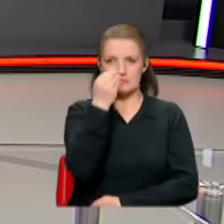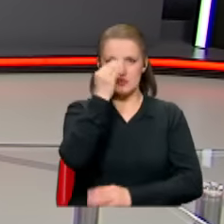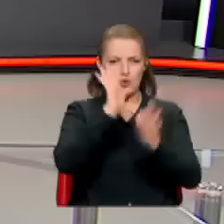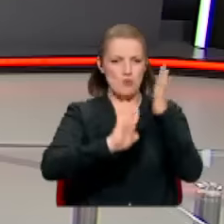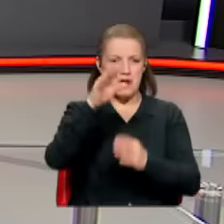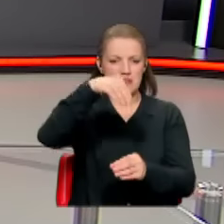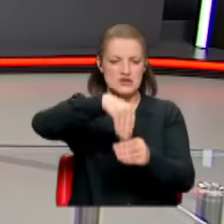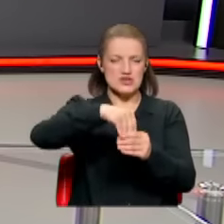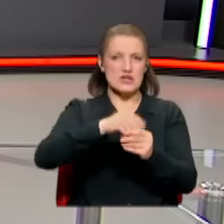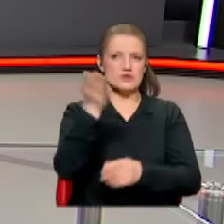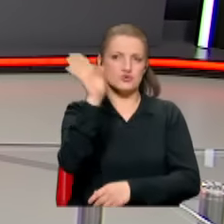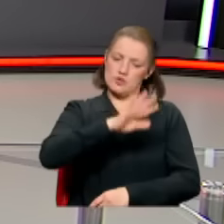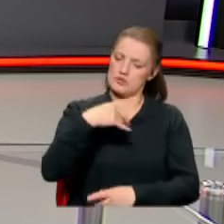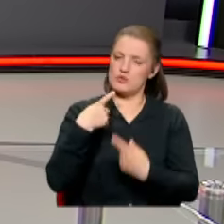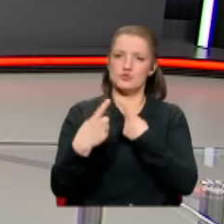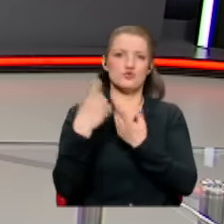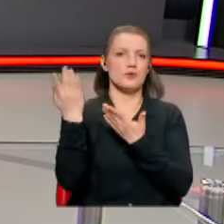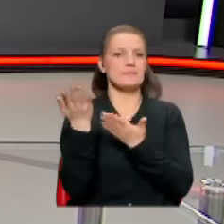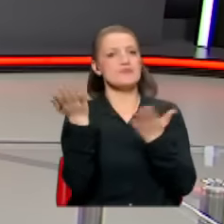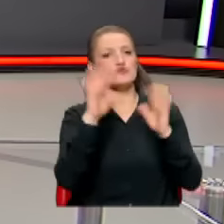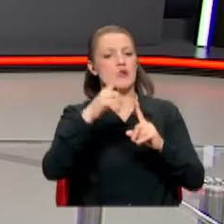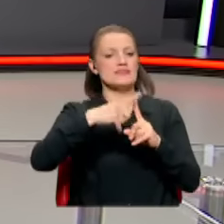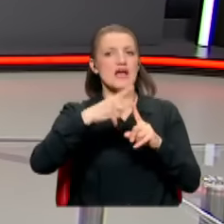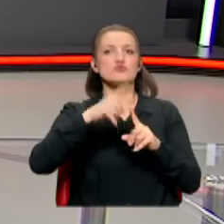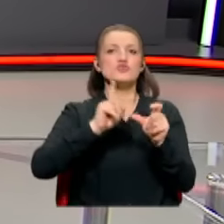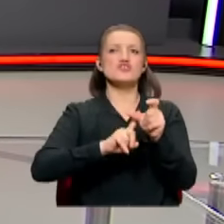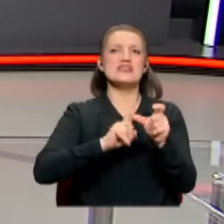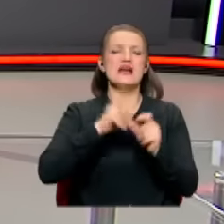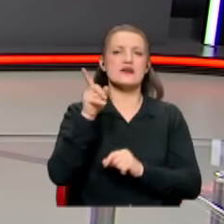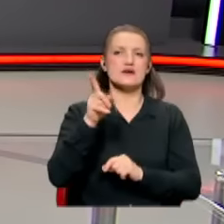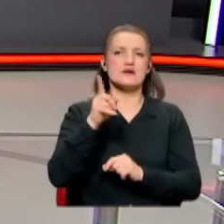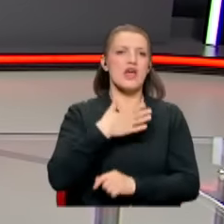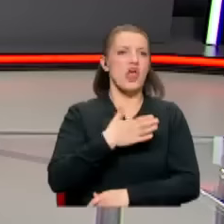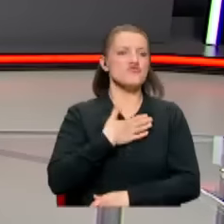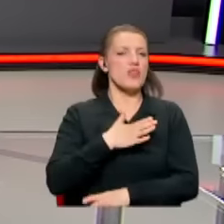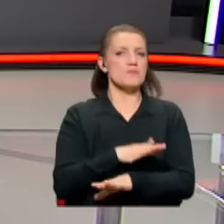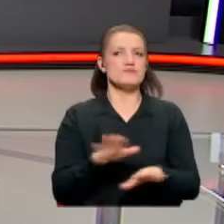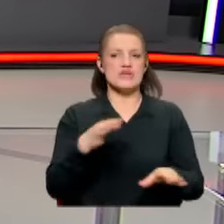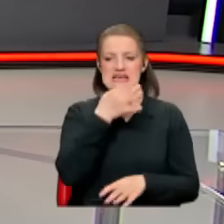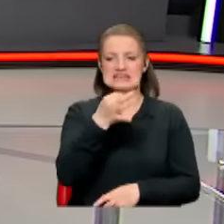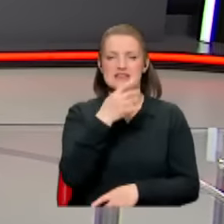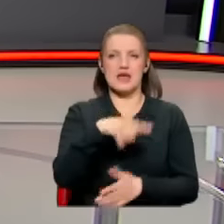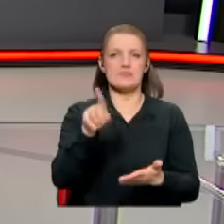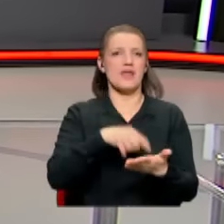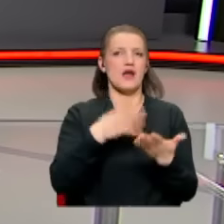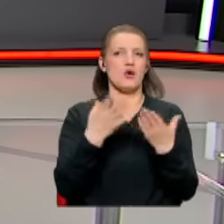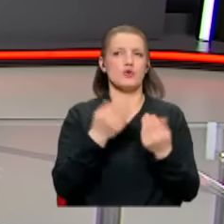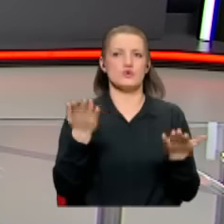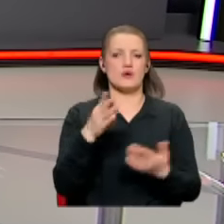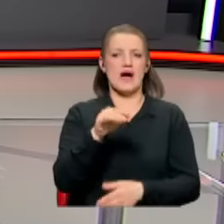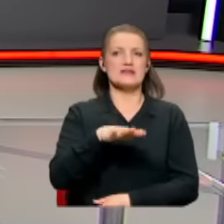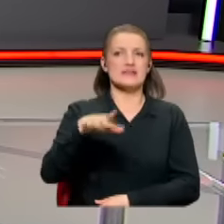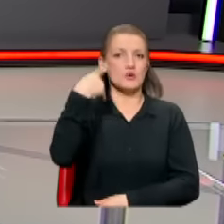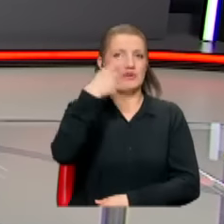Ormanın içinde sonra konuşsunlar. Sonra Tansu Çiller'in de heyecanı bitmiş anlaşılan. İzni iptal edilmiş, heyecan